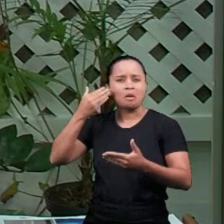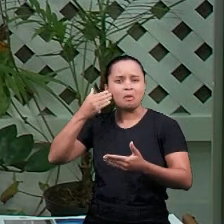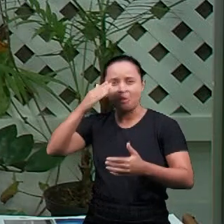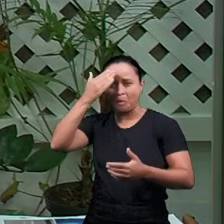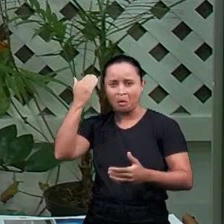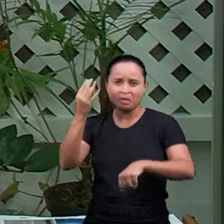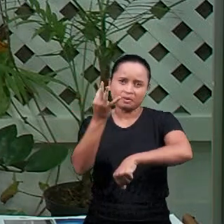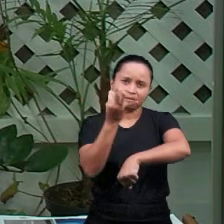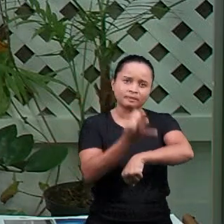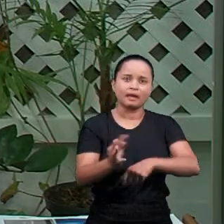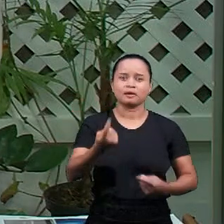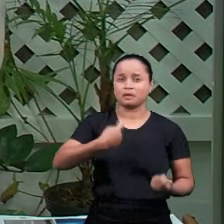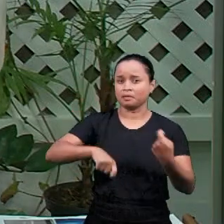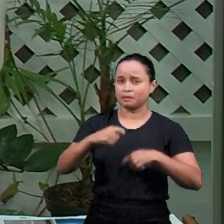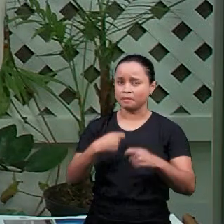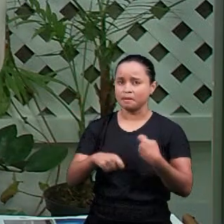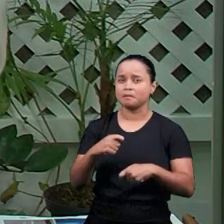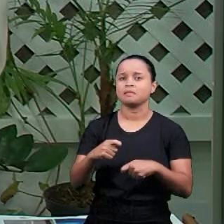et donc